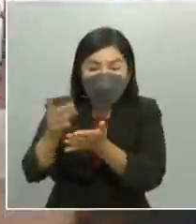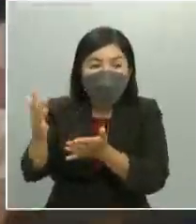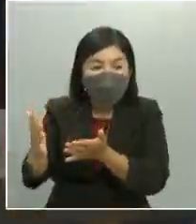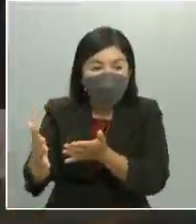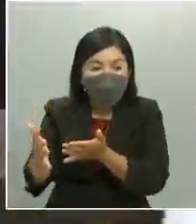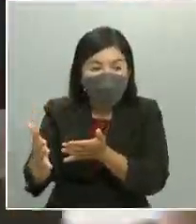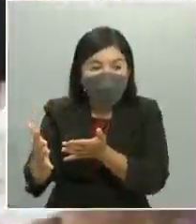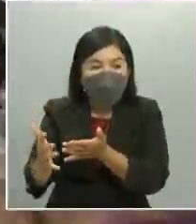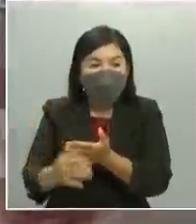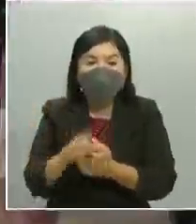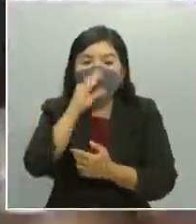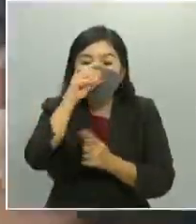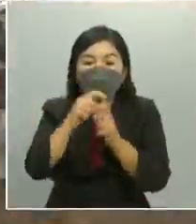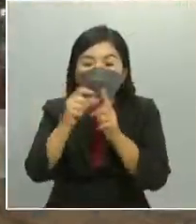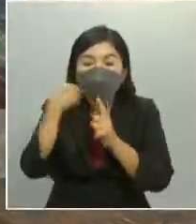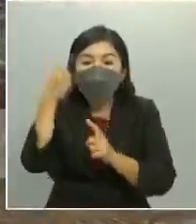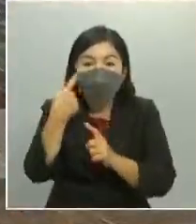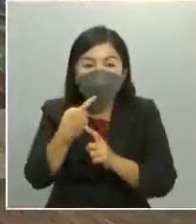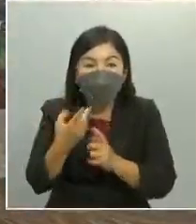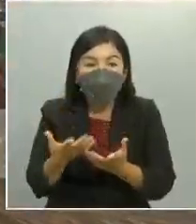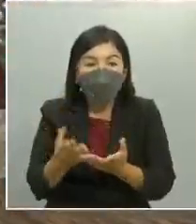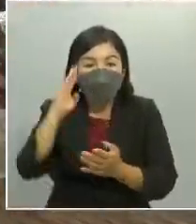กินเก่งเรา